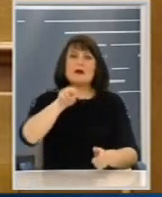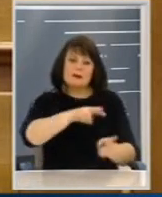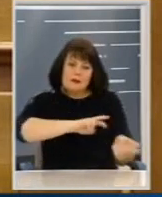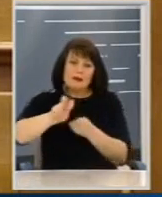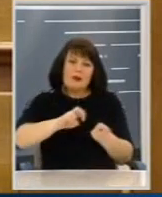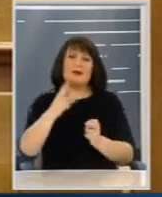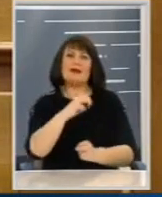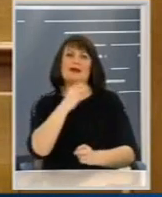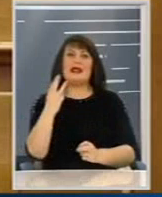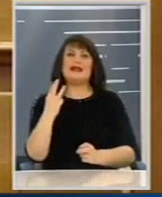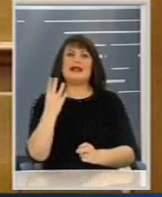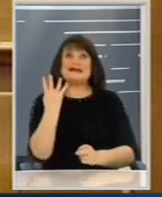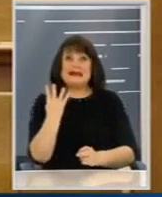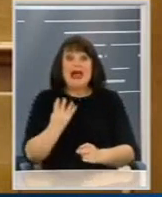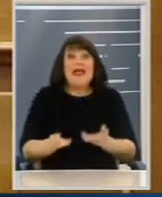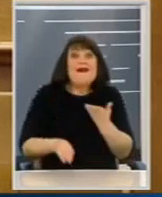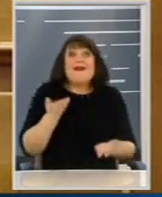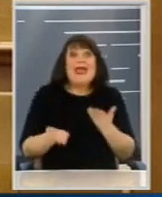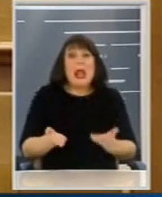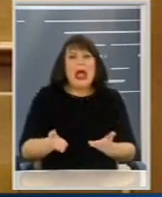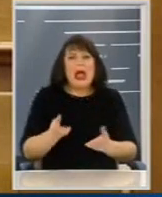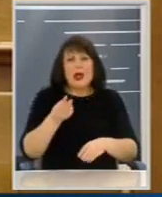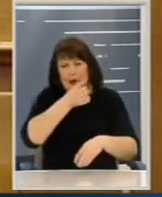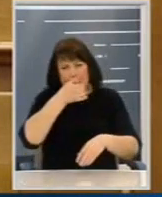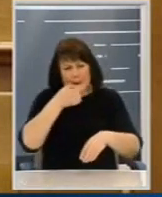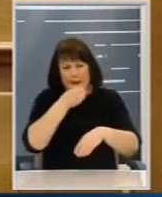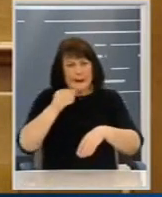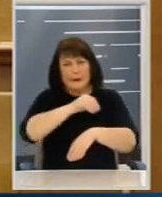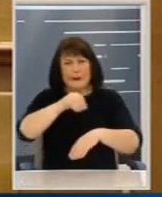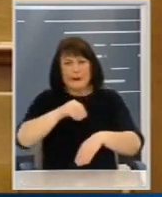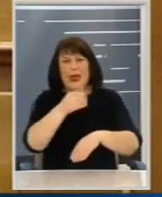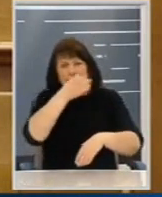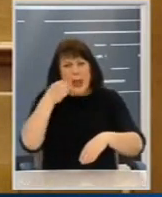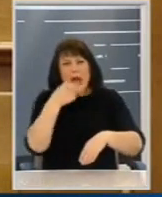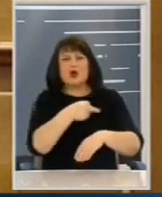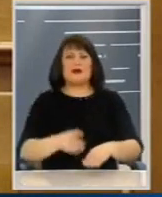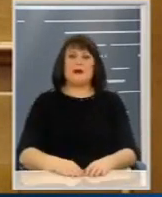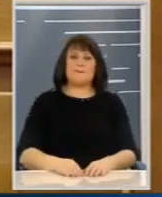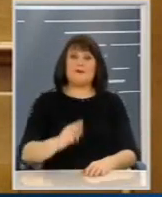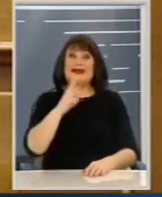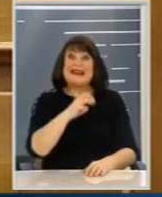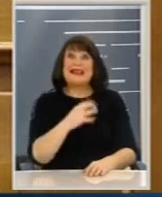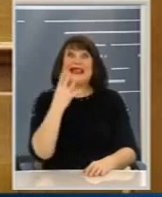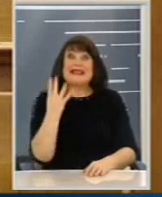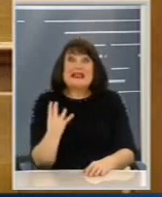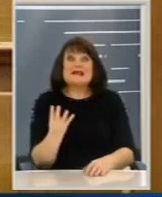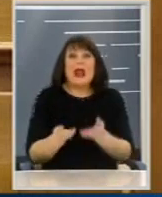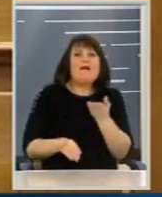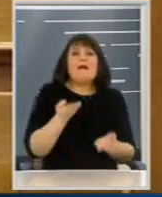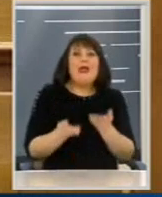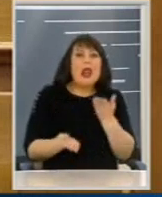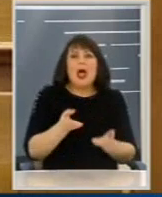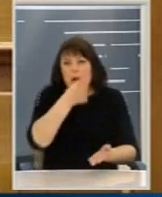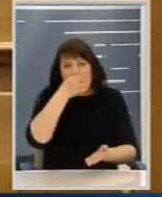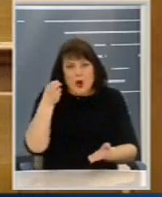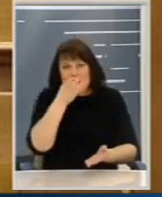34 κιλά κάναβης. Είναι η επιχείρηση που προανέφερα μέσα στα εξάρχεια, 34 κιλά κάναβης. Αλλά όχι